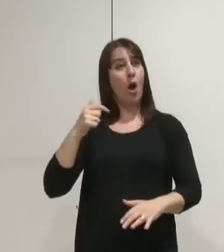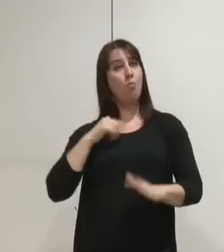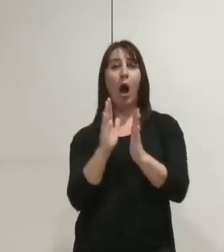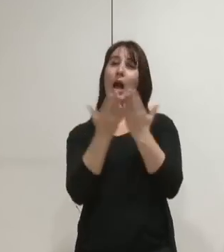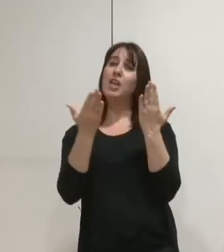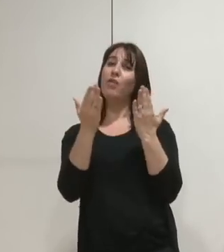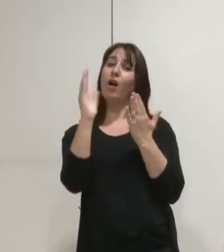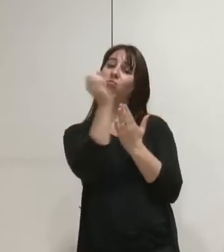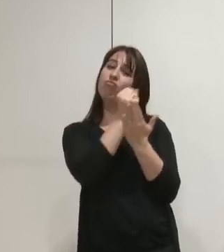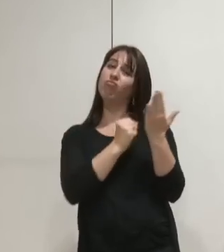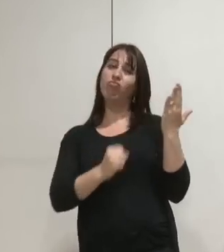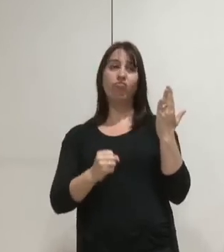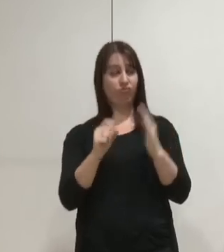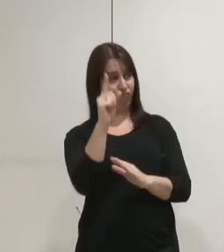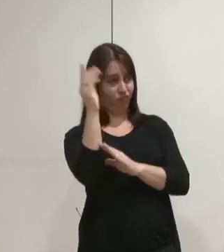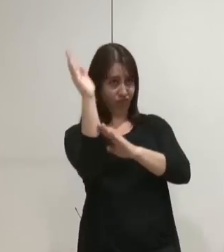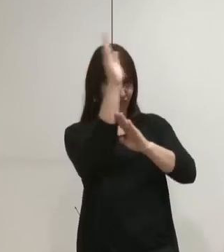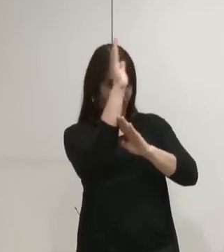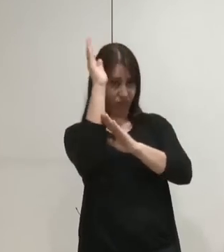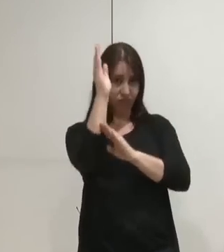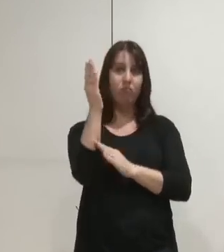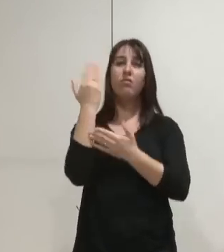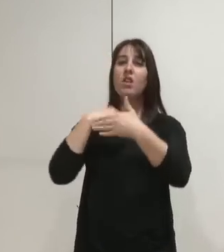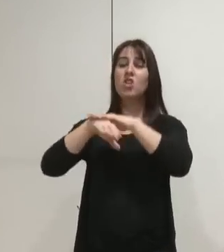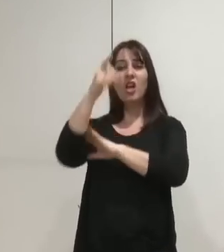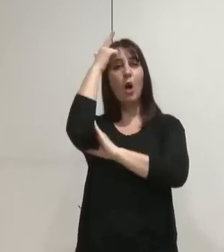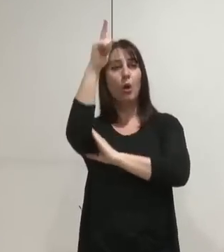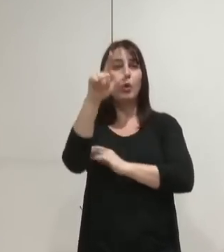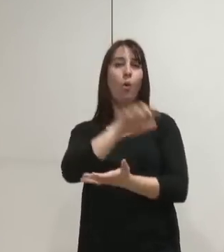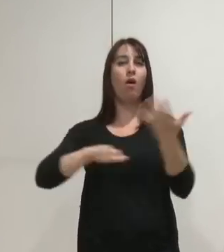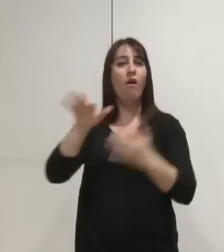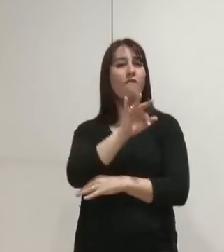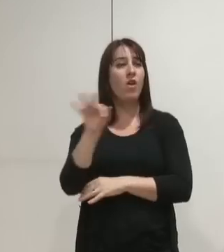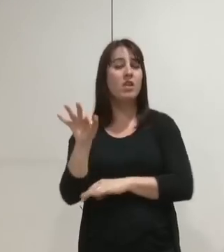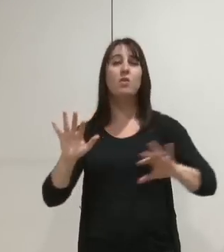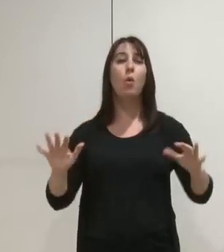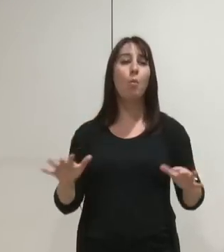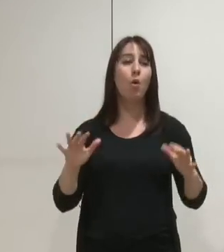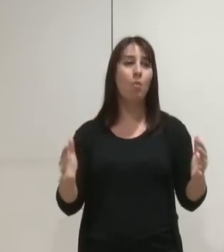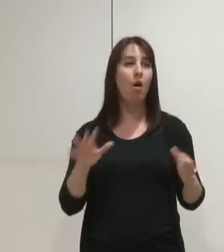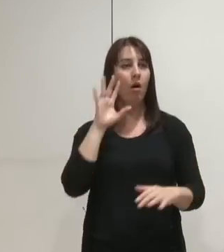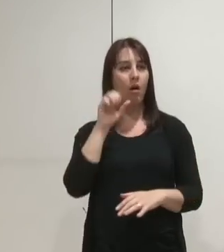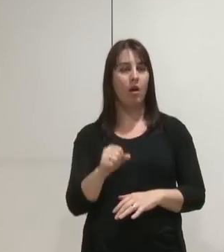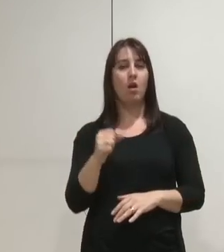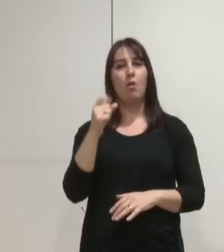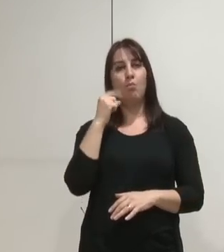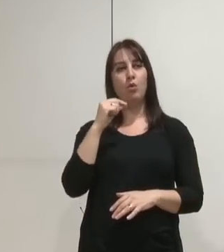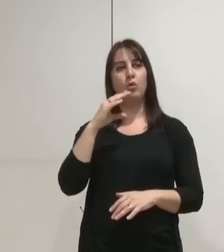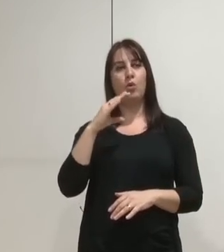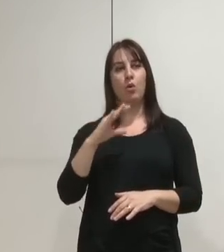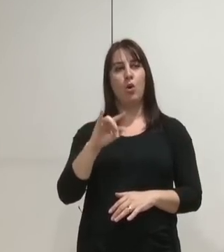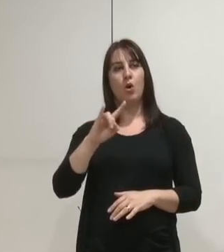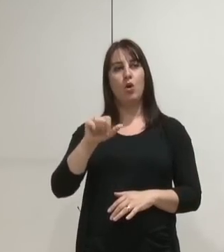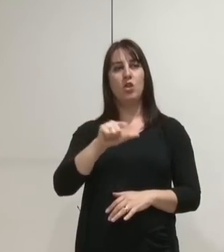ouvrage sur la Révolution française à Lyon et j'ai découvert tous les B en fait d'un Joseph Challier alors c'est peut-être pas un